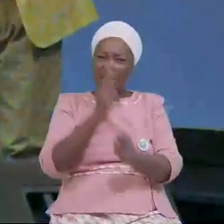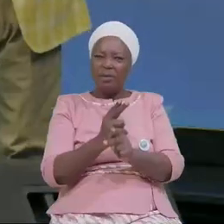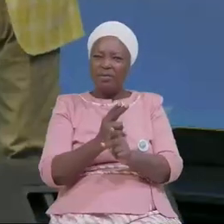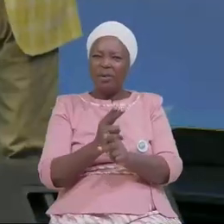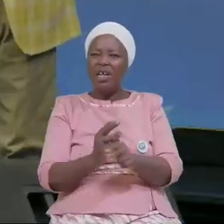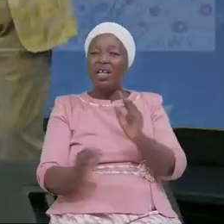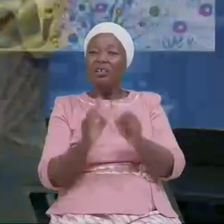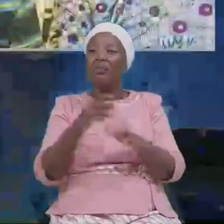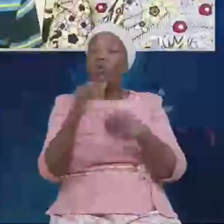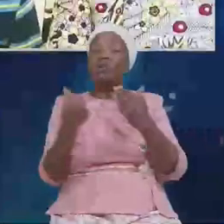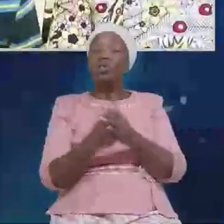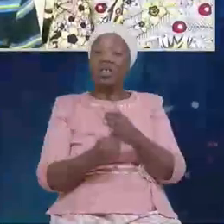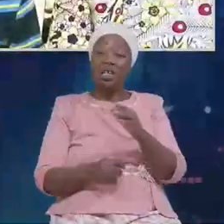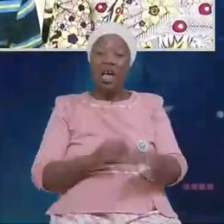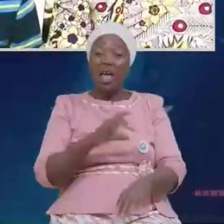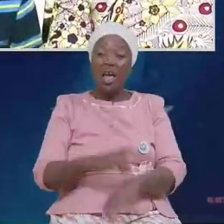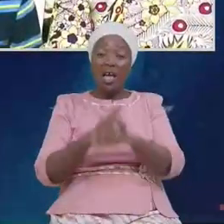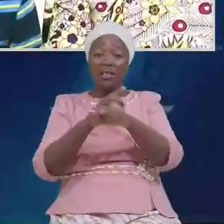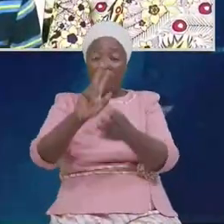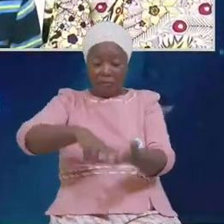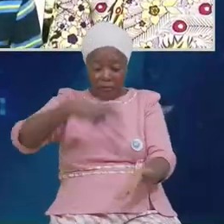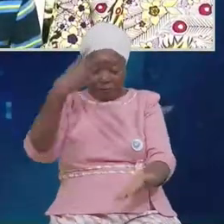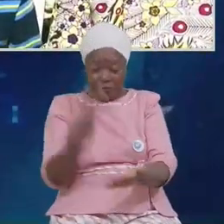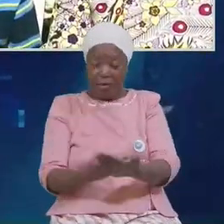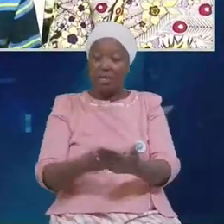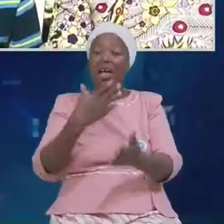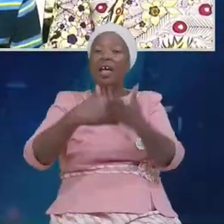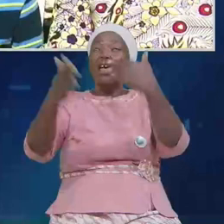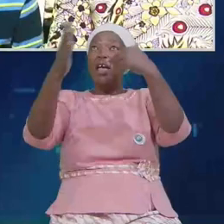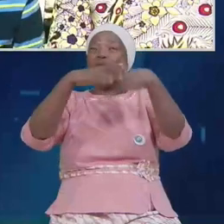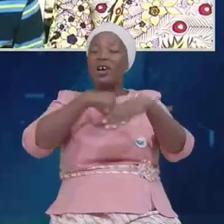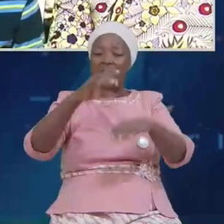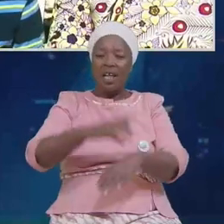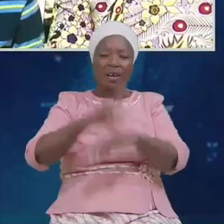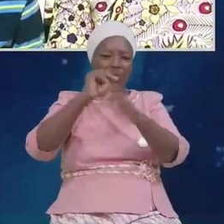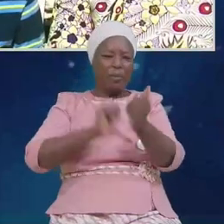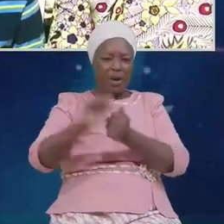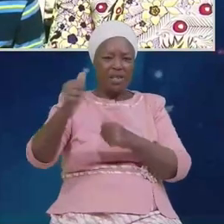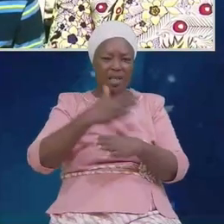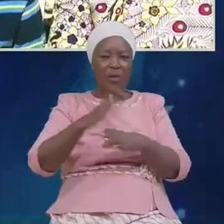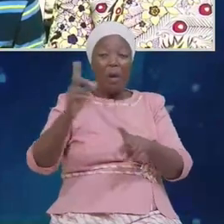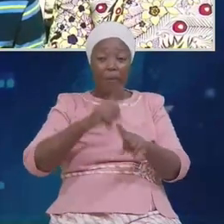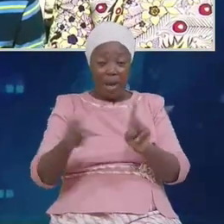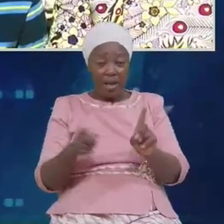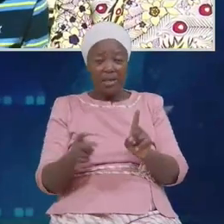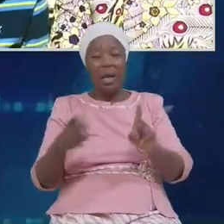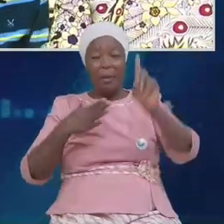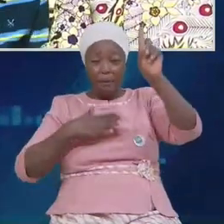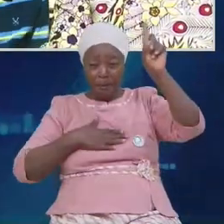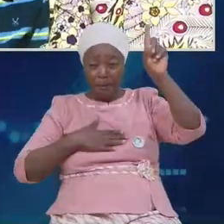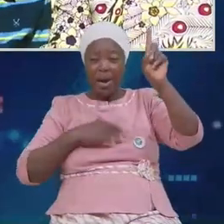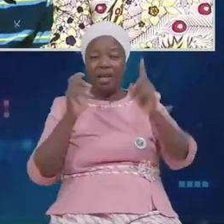doit s'enfoncer, doit s'enliser, le ciel et la terre passeront. Mais mes